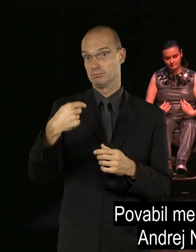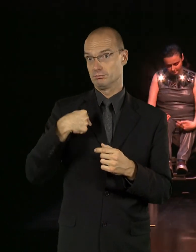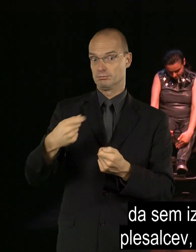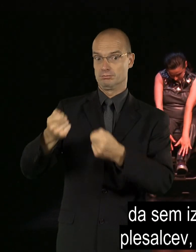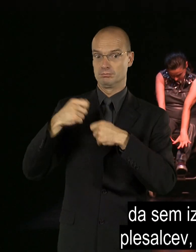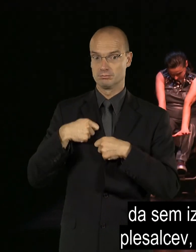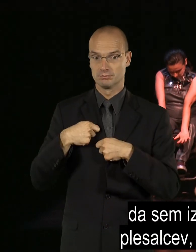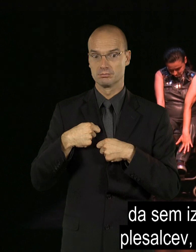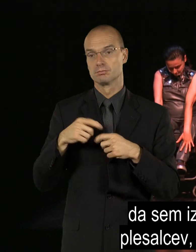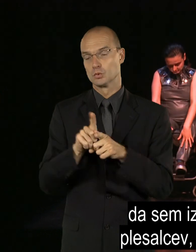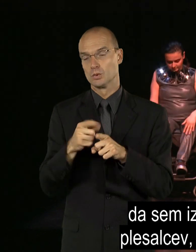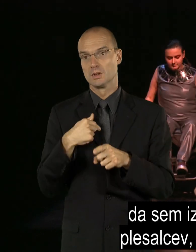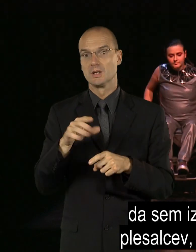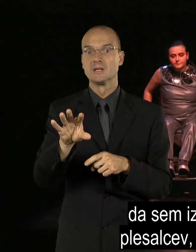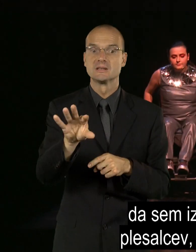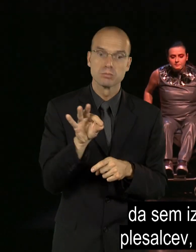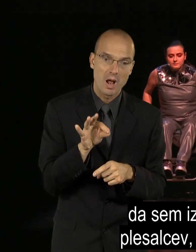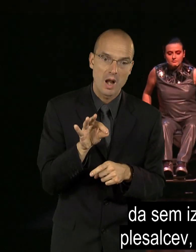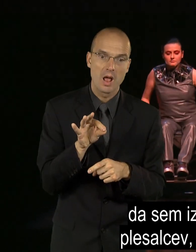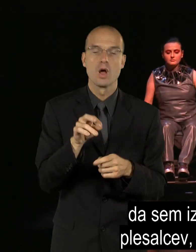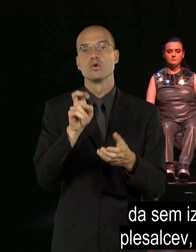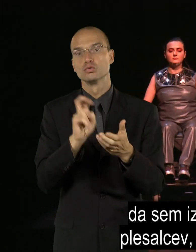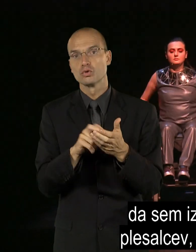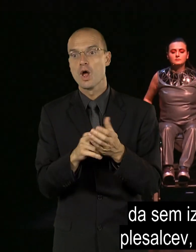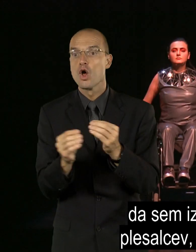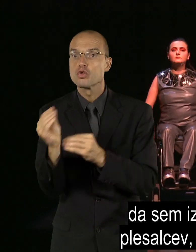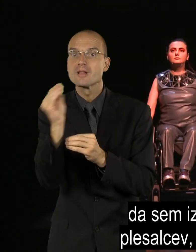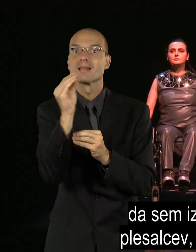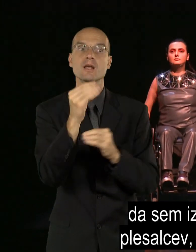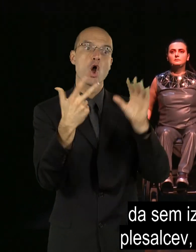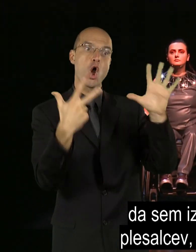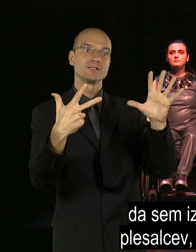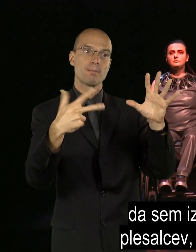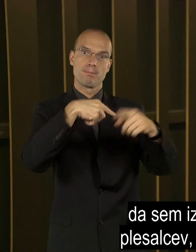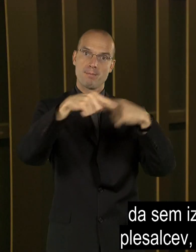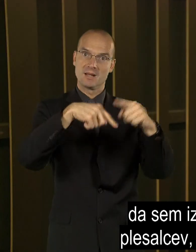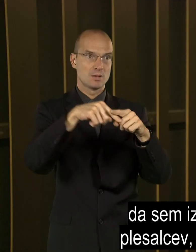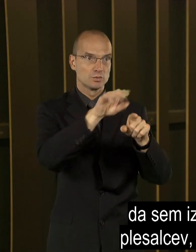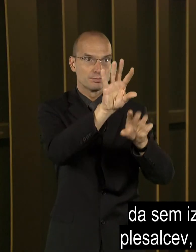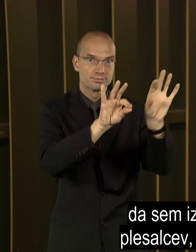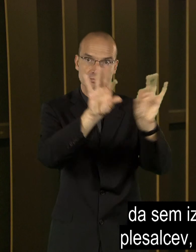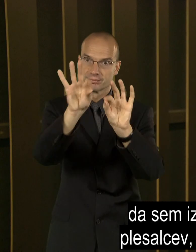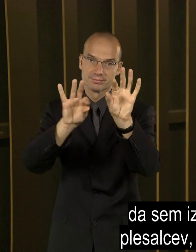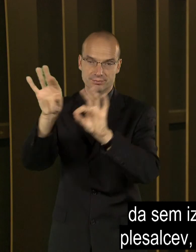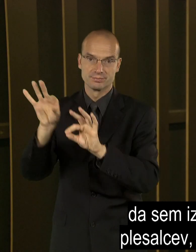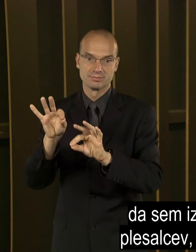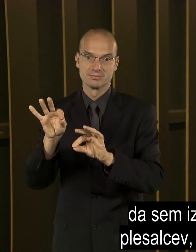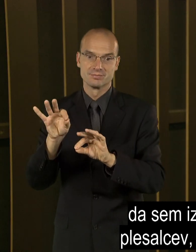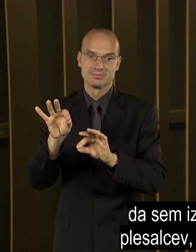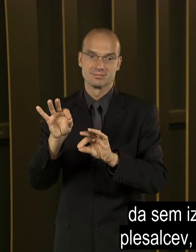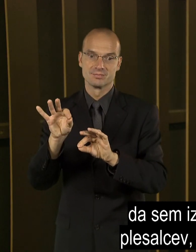Pooblastil me je tudi, da sem izbrala še dodatnih 8 plesalcev baletnih, ki so